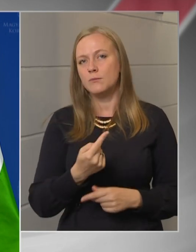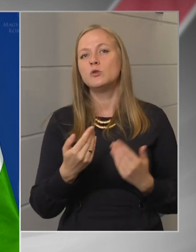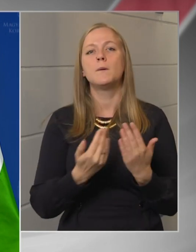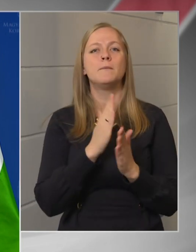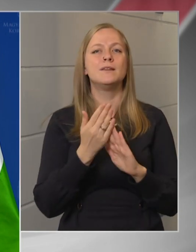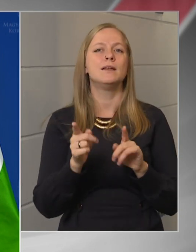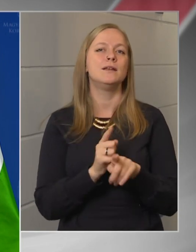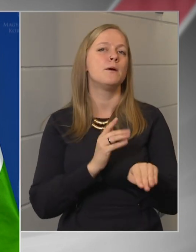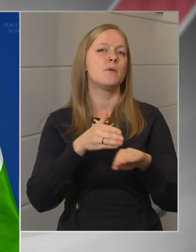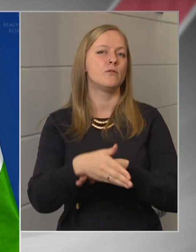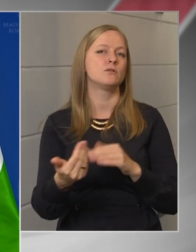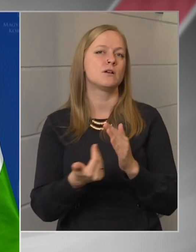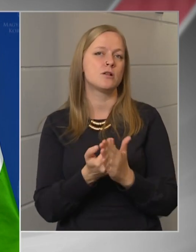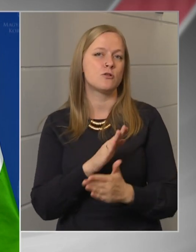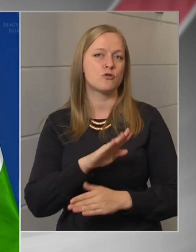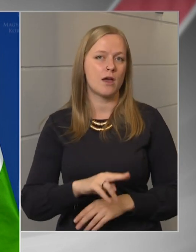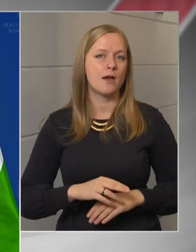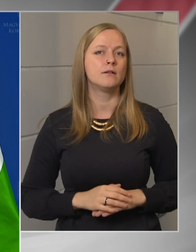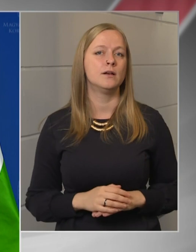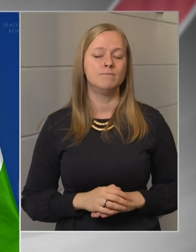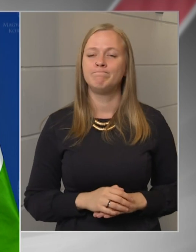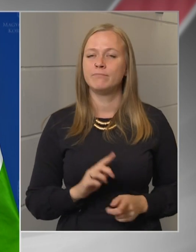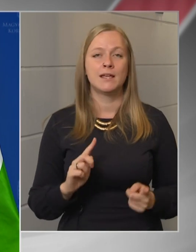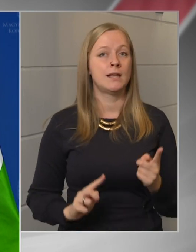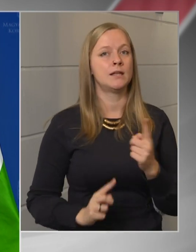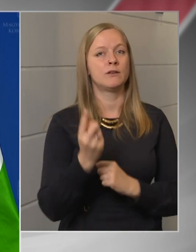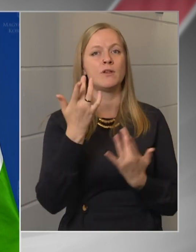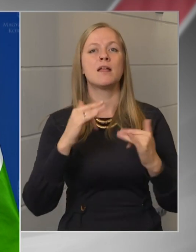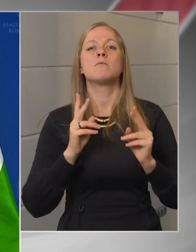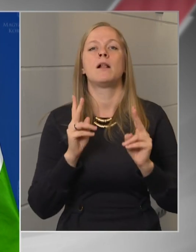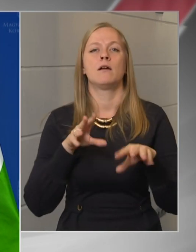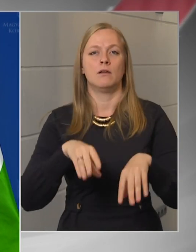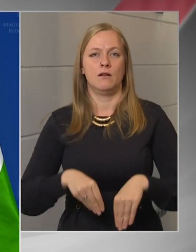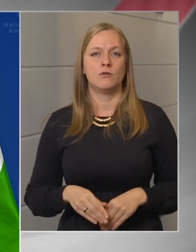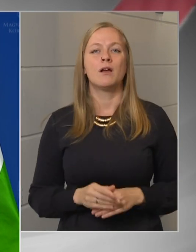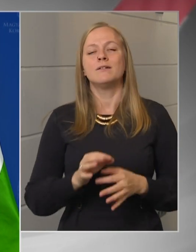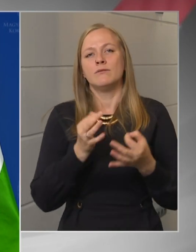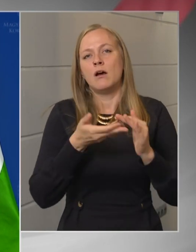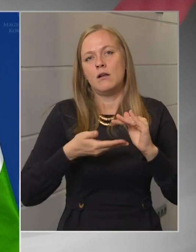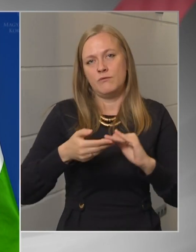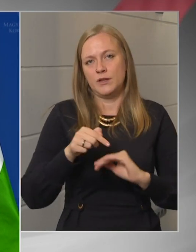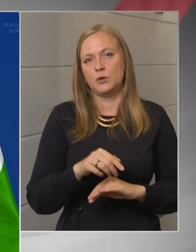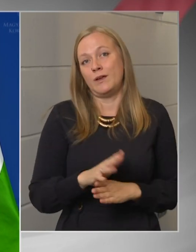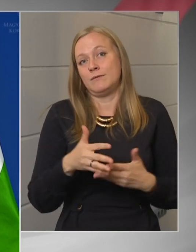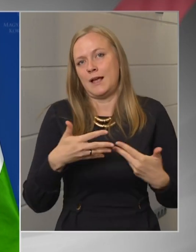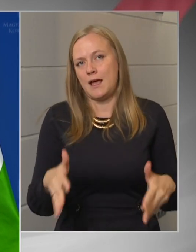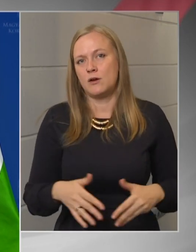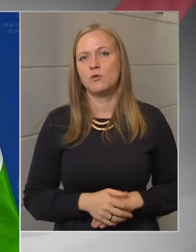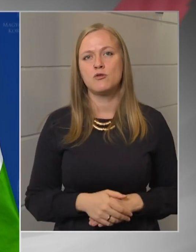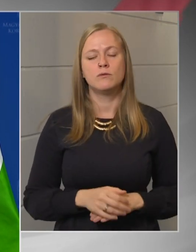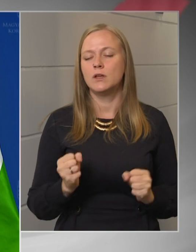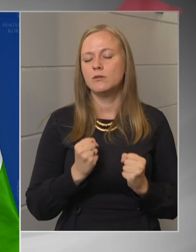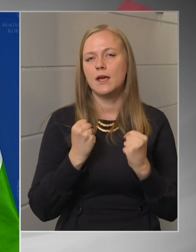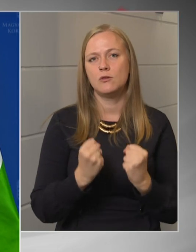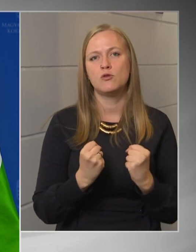beavatkozás a gazdaságban, az rendkívüli helyzetben fogadható el, nyilván alapvetően káros, nagyon